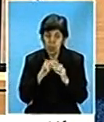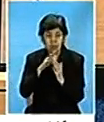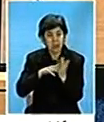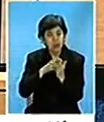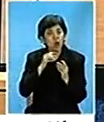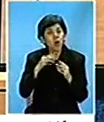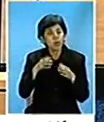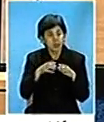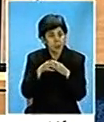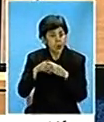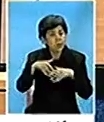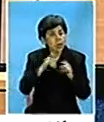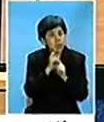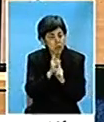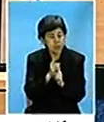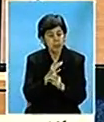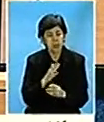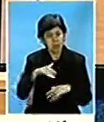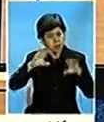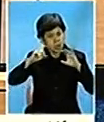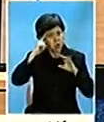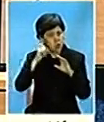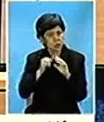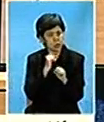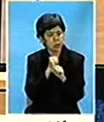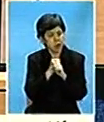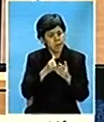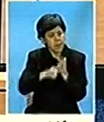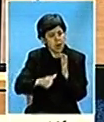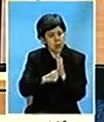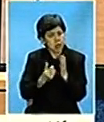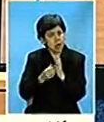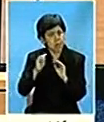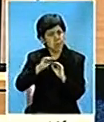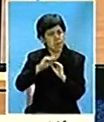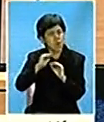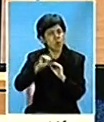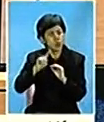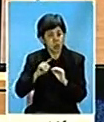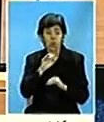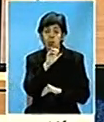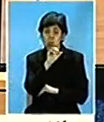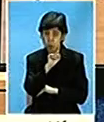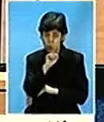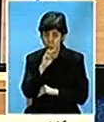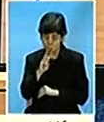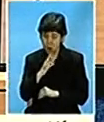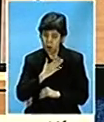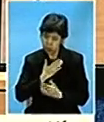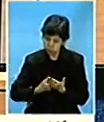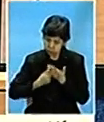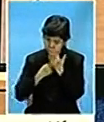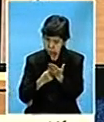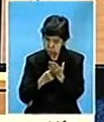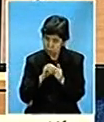ายประชานิยมรัฐบาลก็ควรจะขยายฐานภาษีให้กว้างขึ้นซึ่งวุฒิสภาได้เคยเสนอมาตร